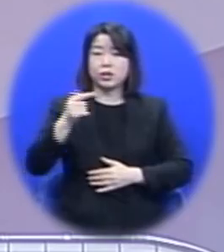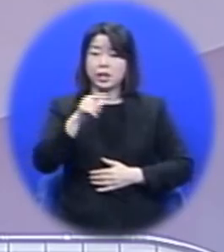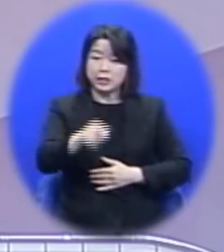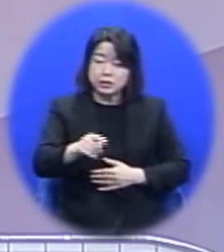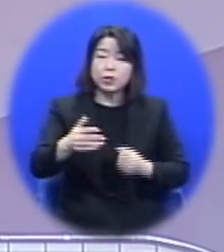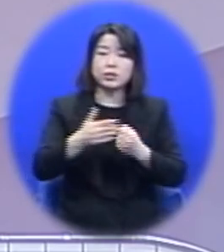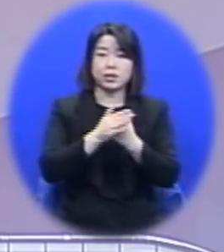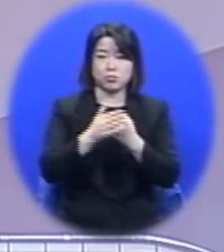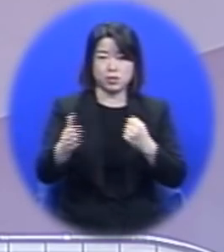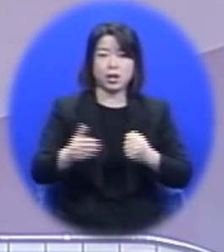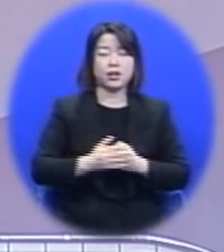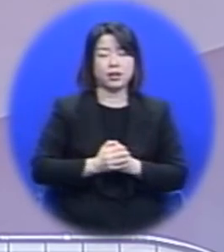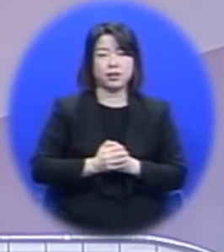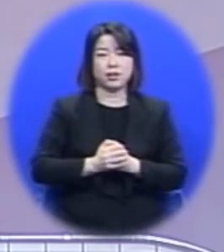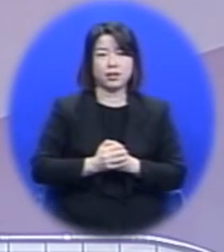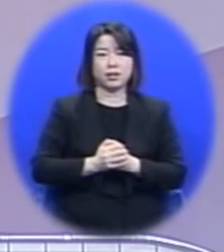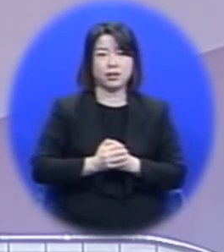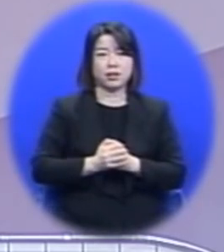때문에